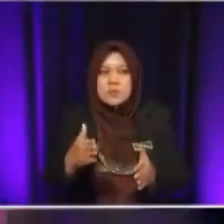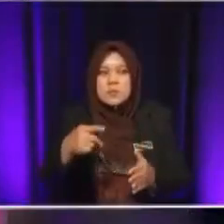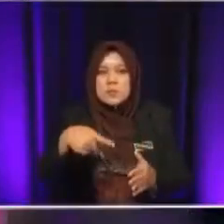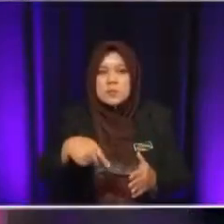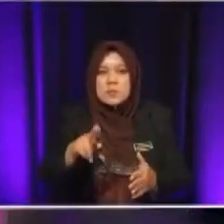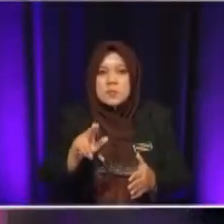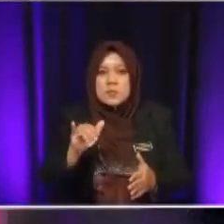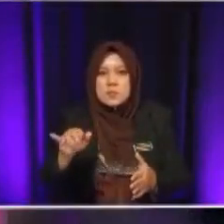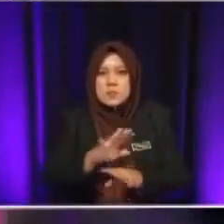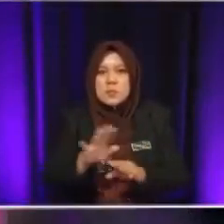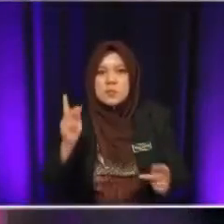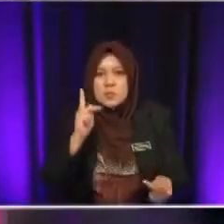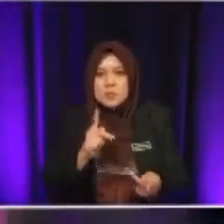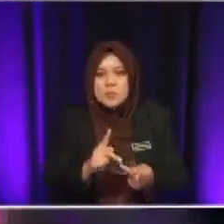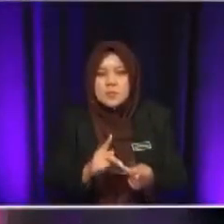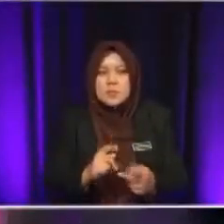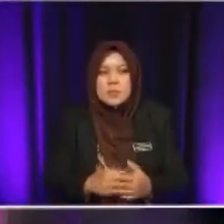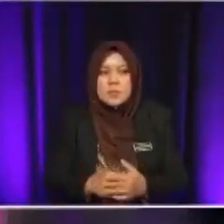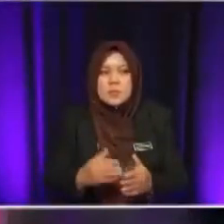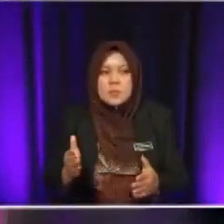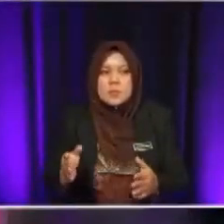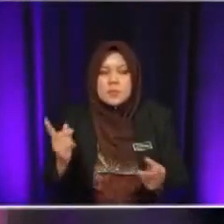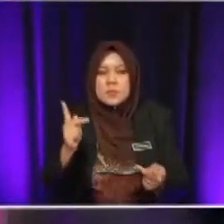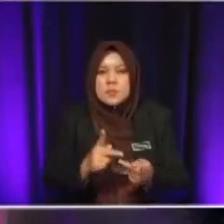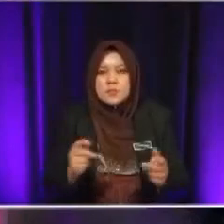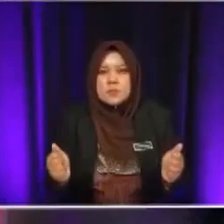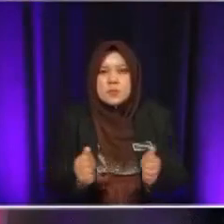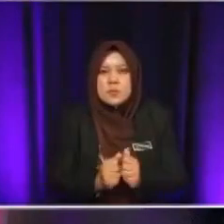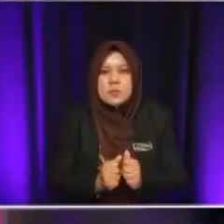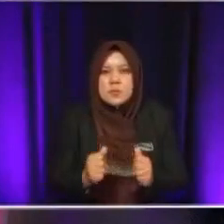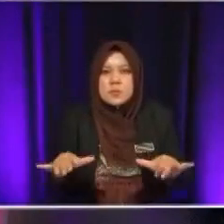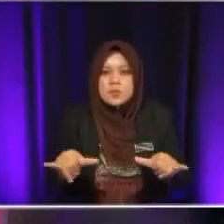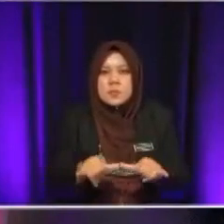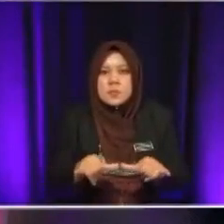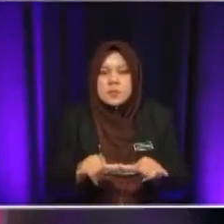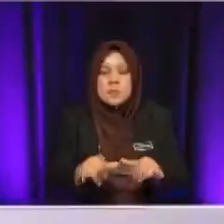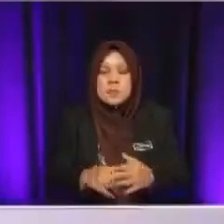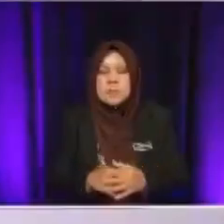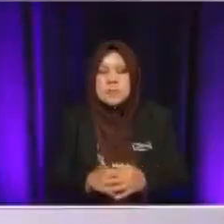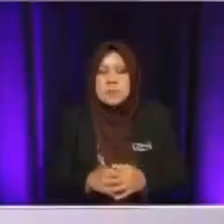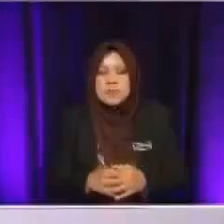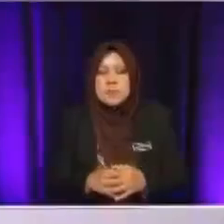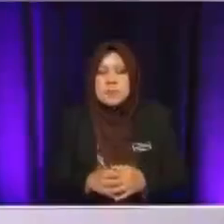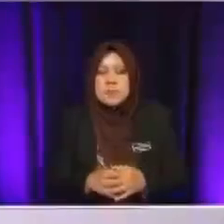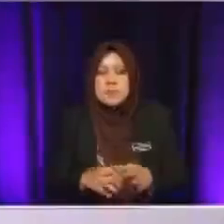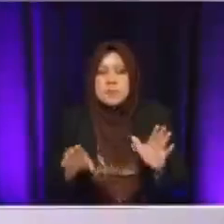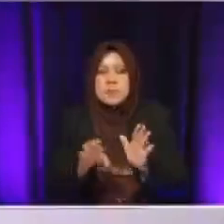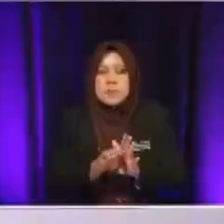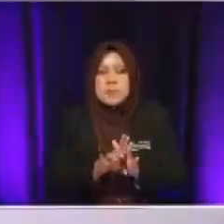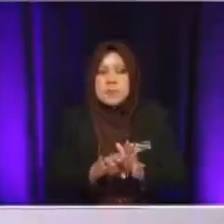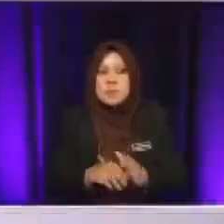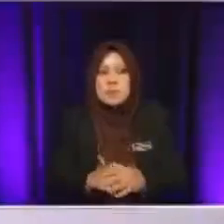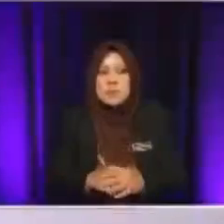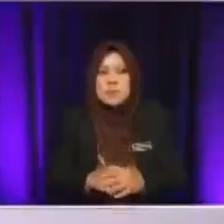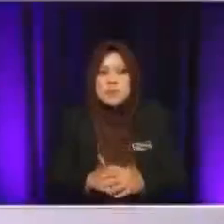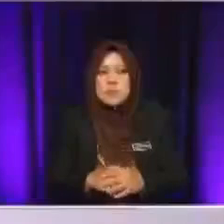puyuh. So, tidak sesuai lah. Pastikan sesuai dengan saiz. Tak kisah ikan apa. Dan ikan tu mesti sesuai lah. Kalau contoh murid nak pilih ikan